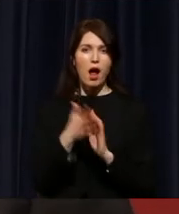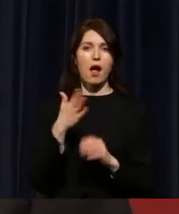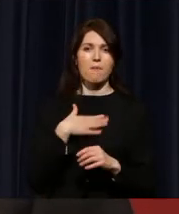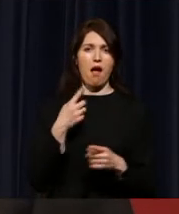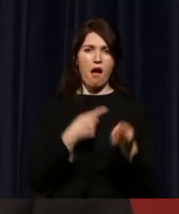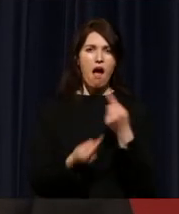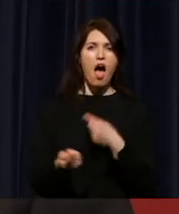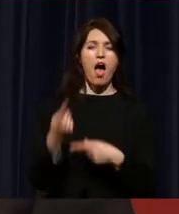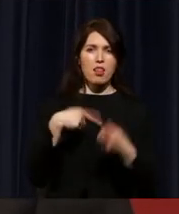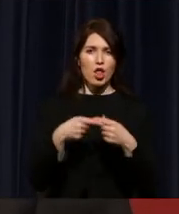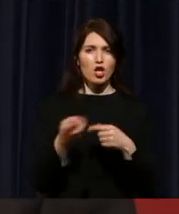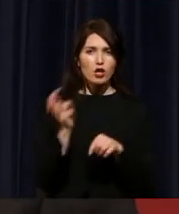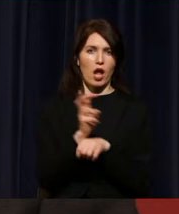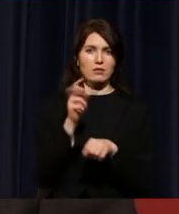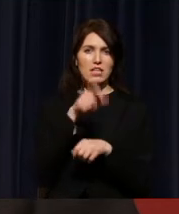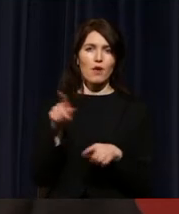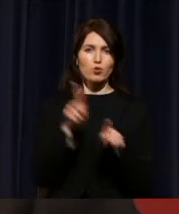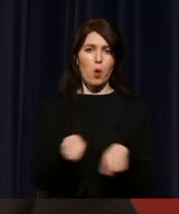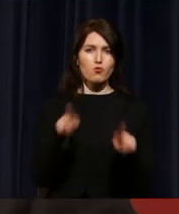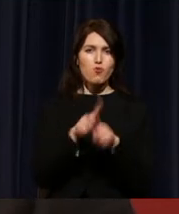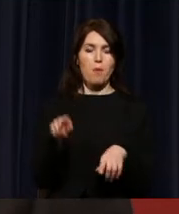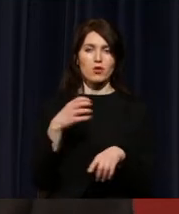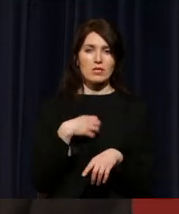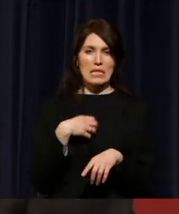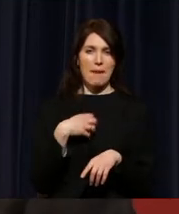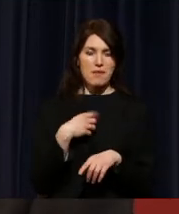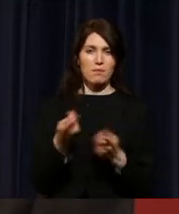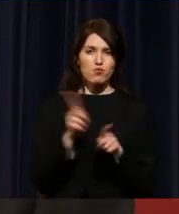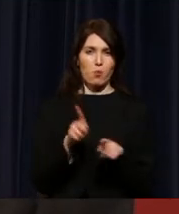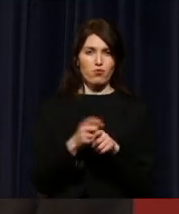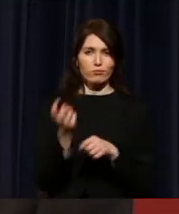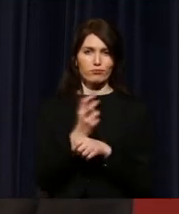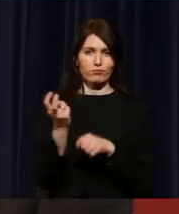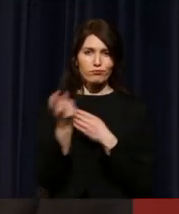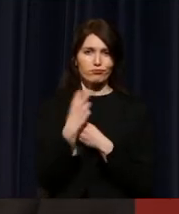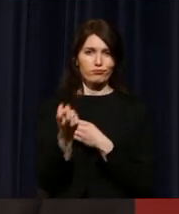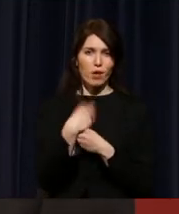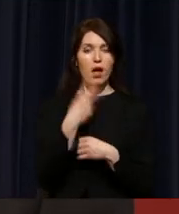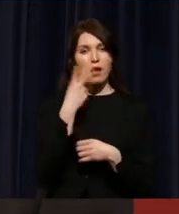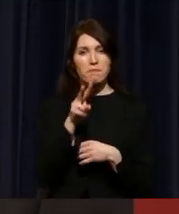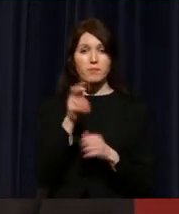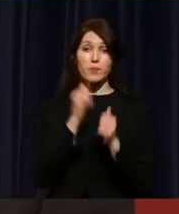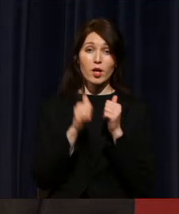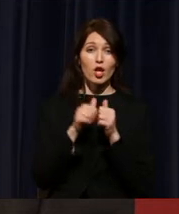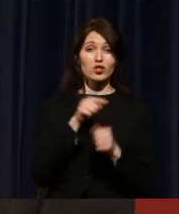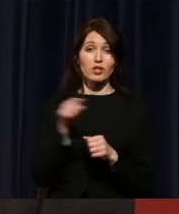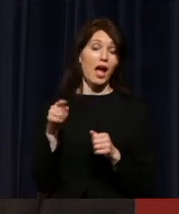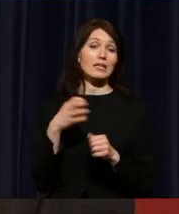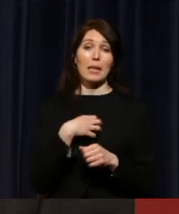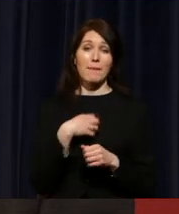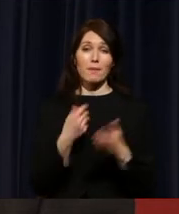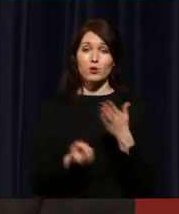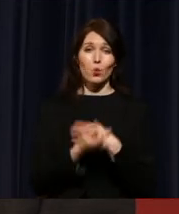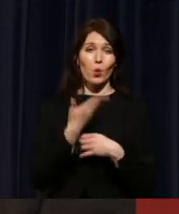atgriežās cilvēki ar vienām un tām pašām slimībām, viņi apmeklējot redzēja, ka tas ir bieži vien šīs slimības